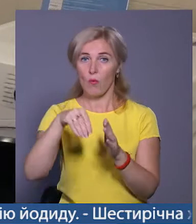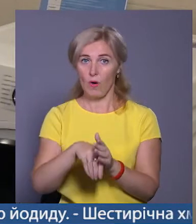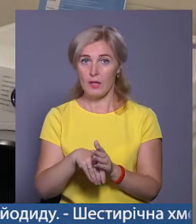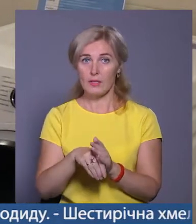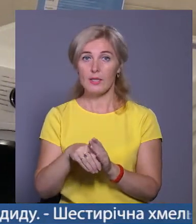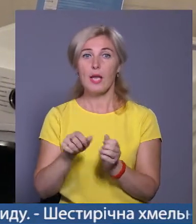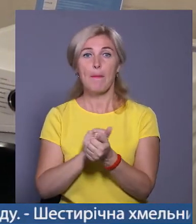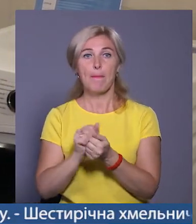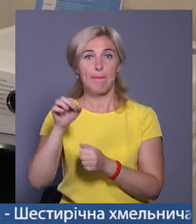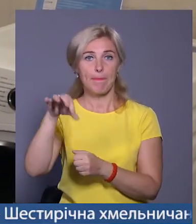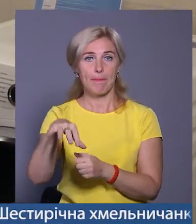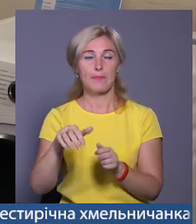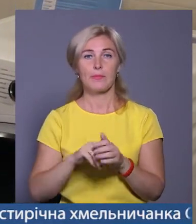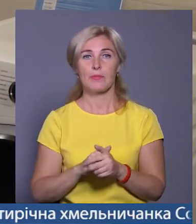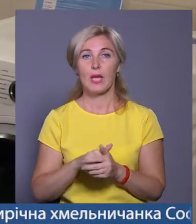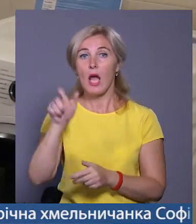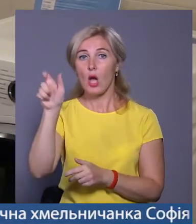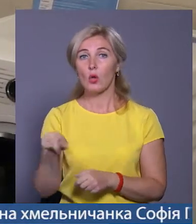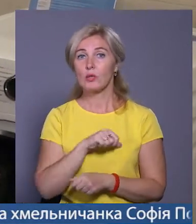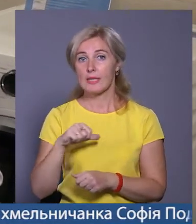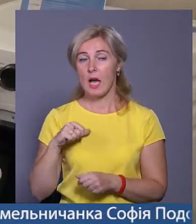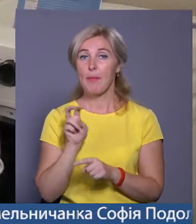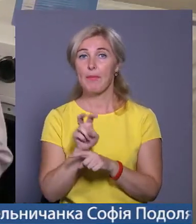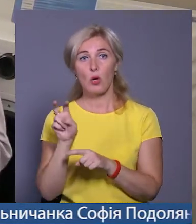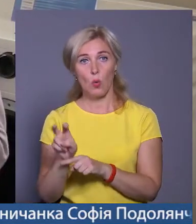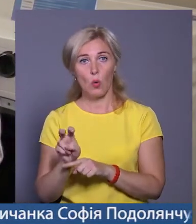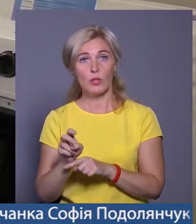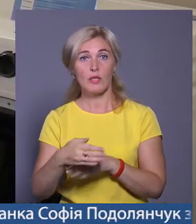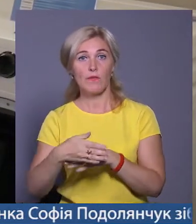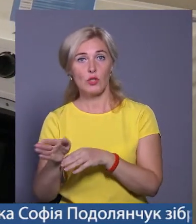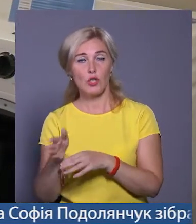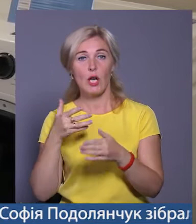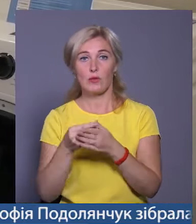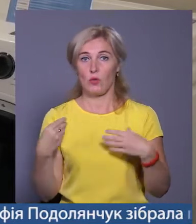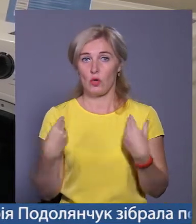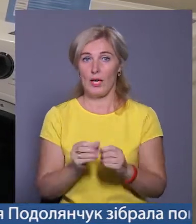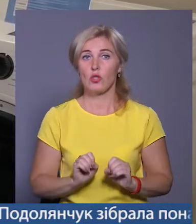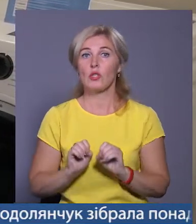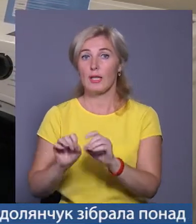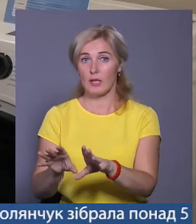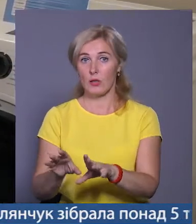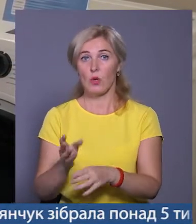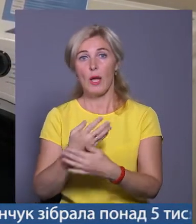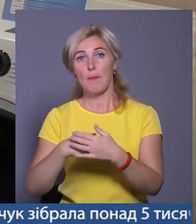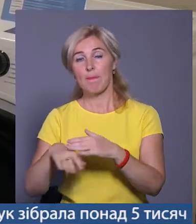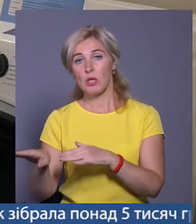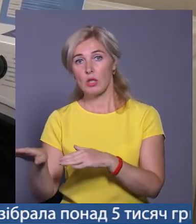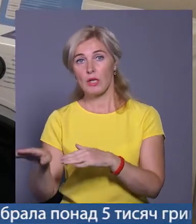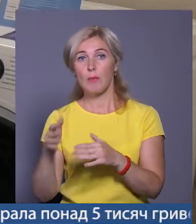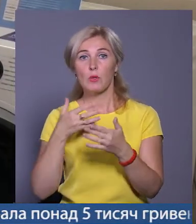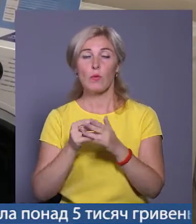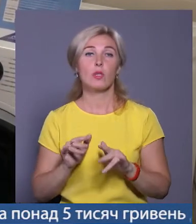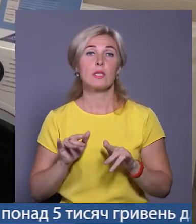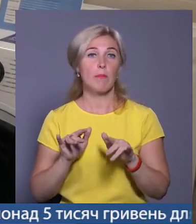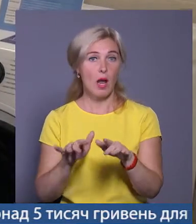входить капсула для прання. Люди самі приходять, відчиняють, самі свої речі закинули, пішли або в пральню, або там десь пішли по своїх